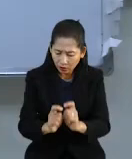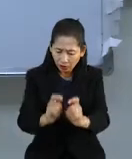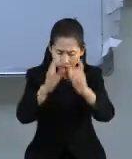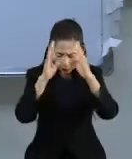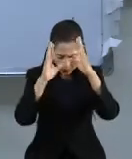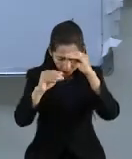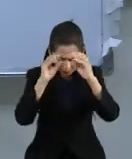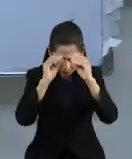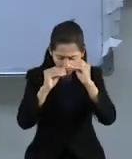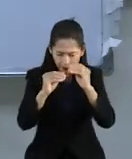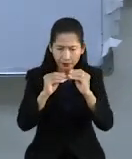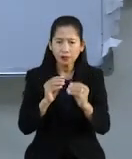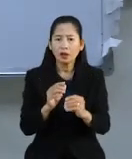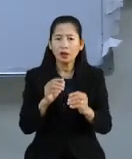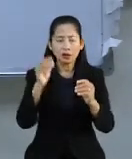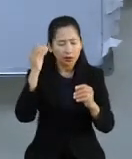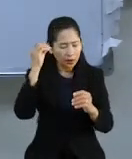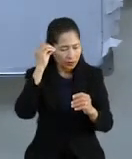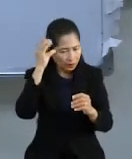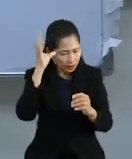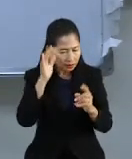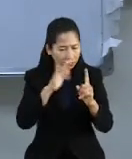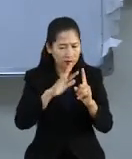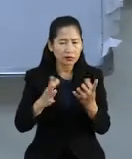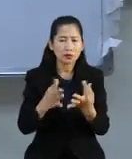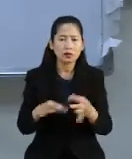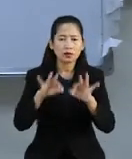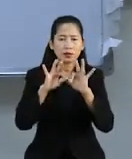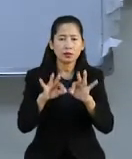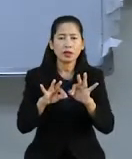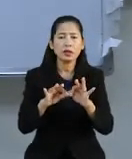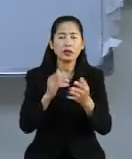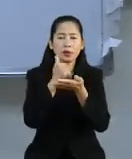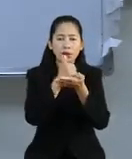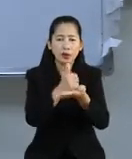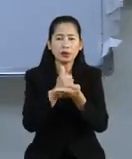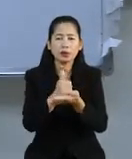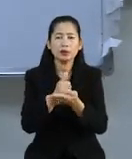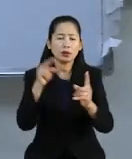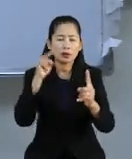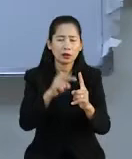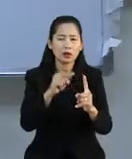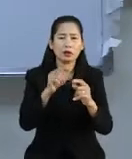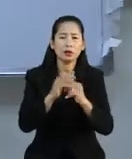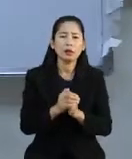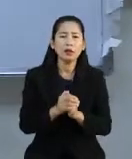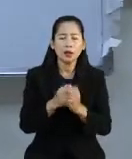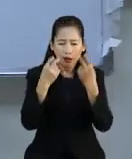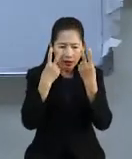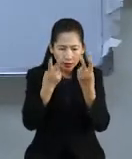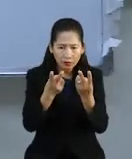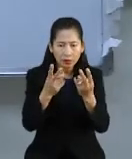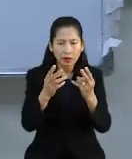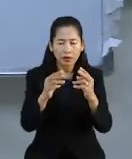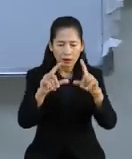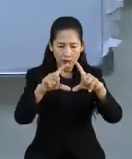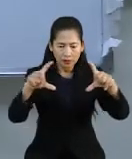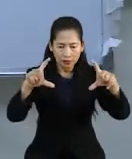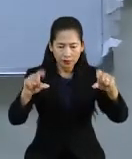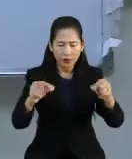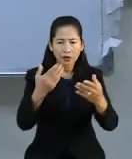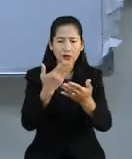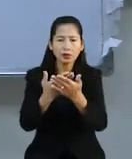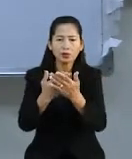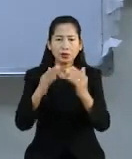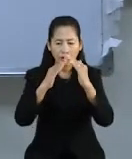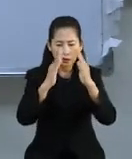sốt hay ca chế ở xóa nó cứ sống khăn bằng phót nát không ca chui con ai tập đó cô đào nó con nát con ai mơ ta mà dạp lạ xa nha rồi chung